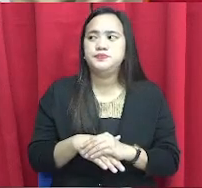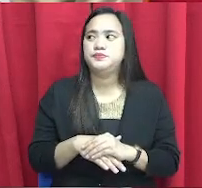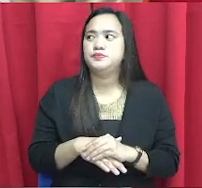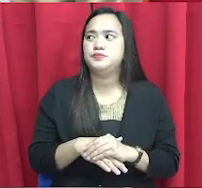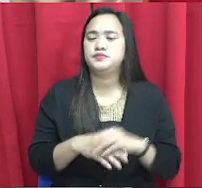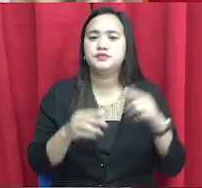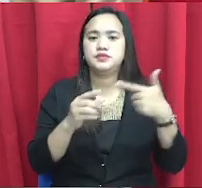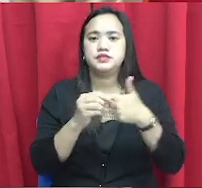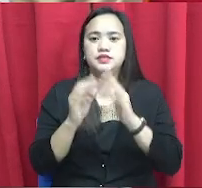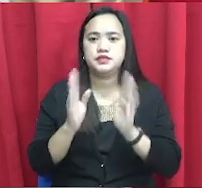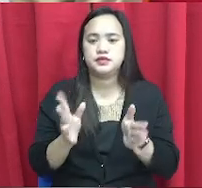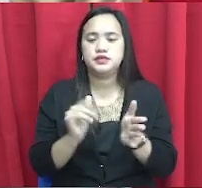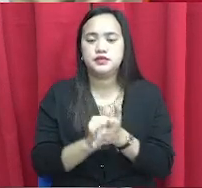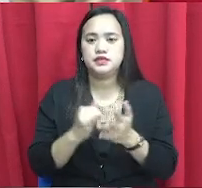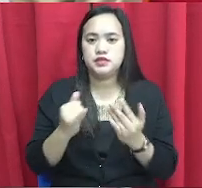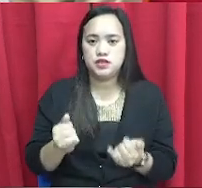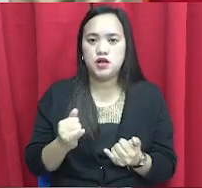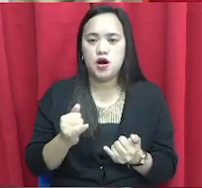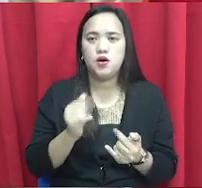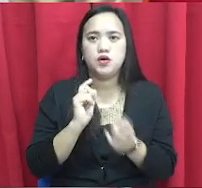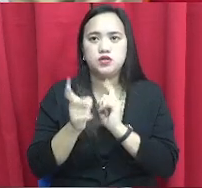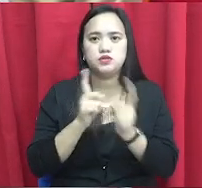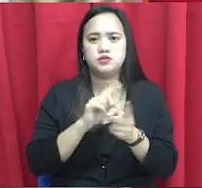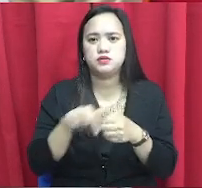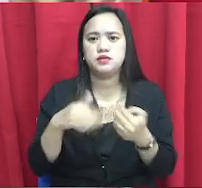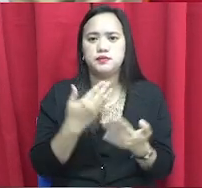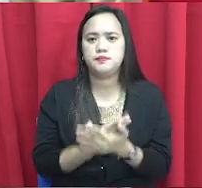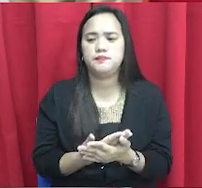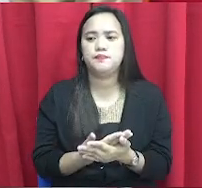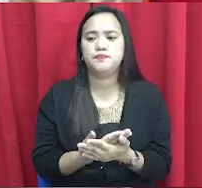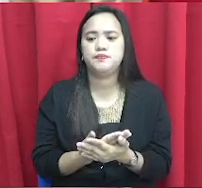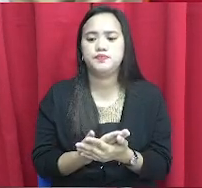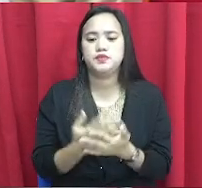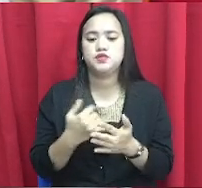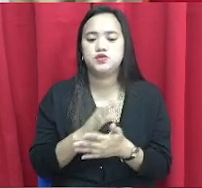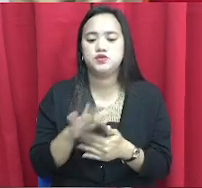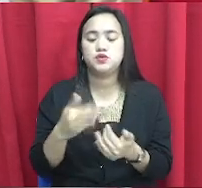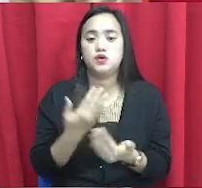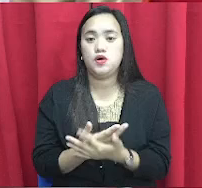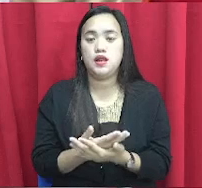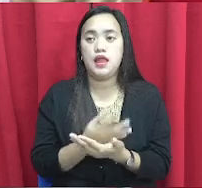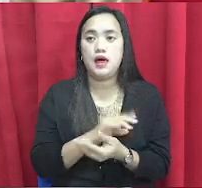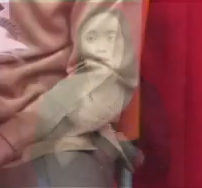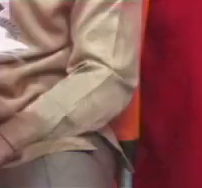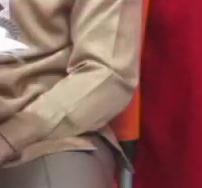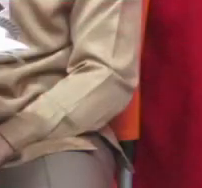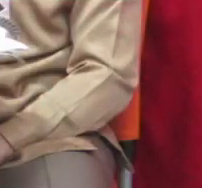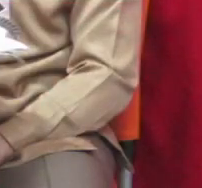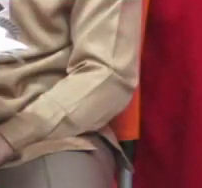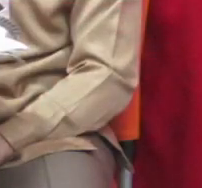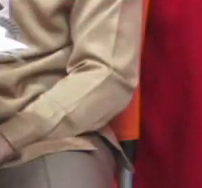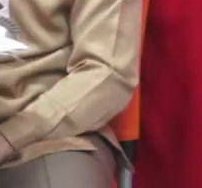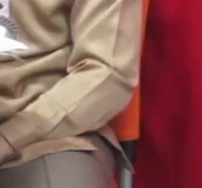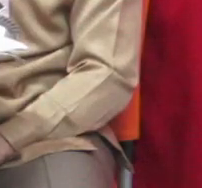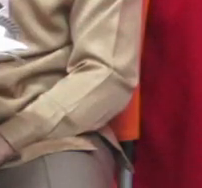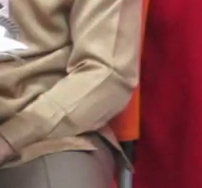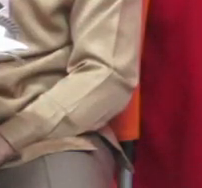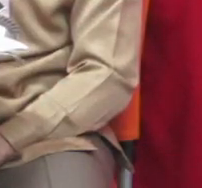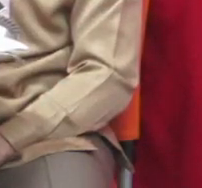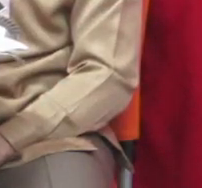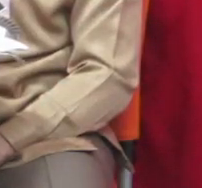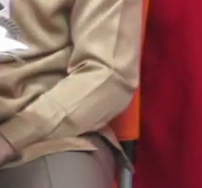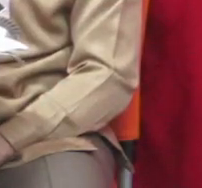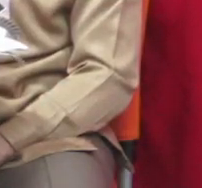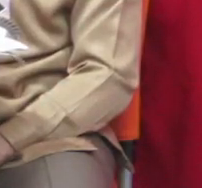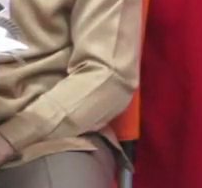kapatid ang ating pag-usapan ay It's all about the importance of faith mga kapatid pagdating po